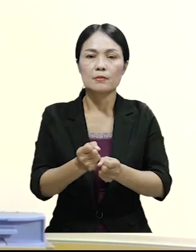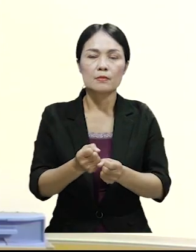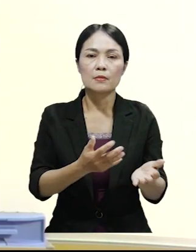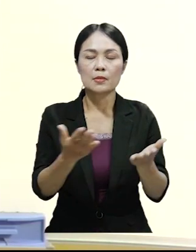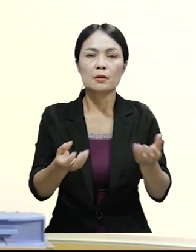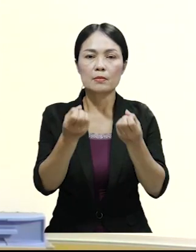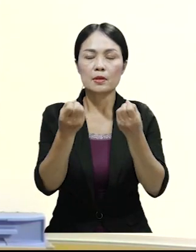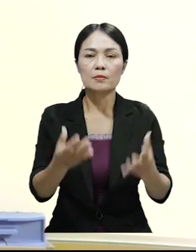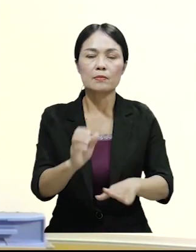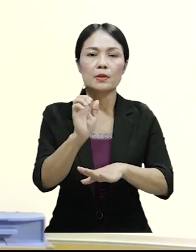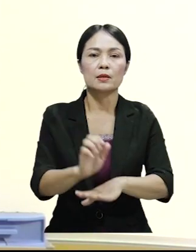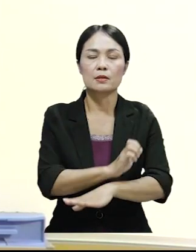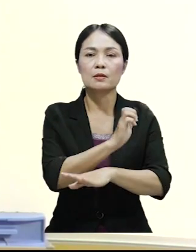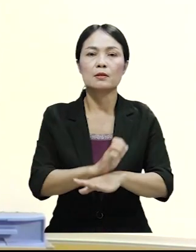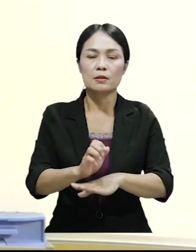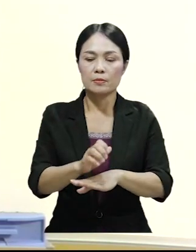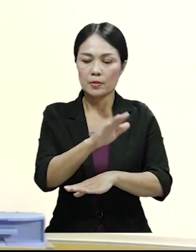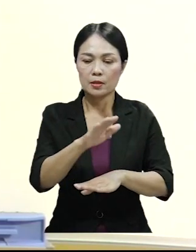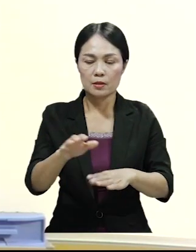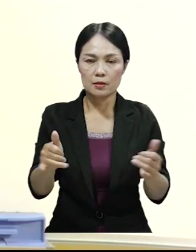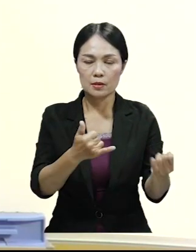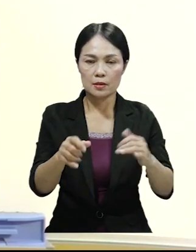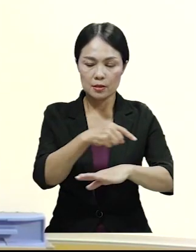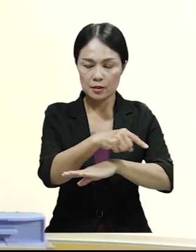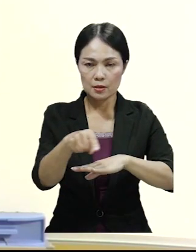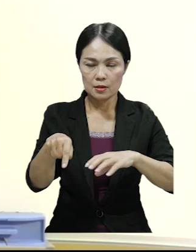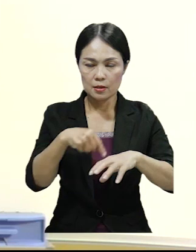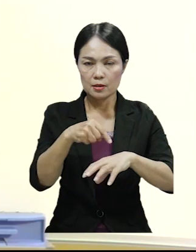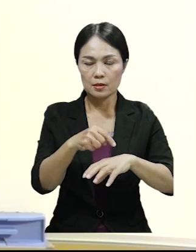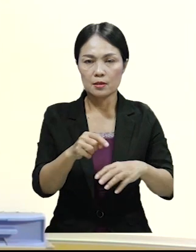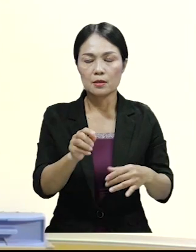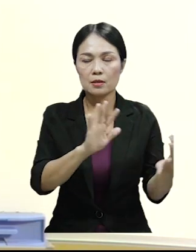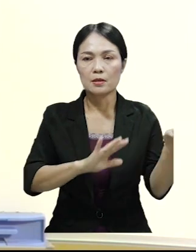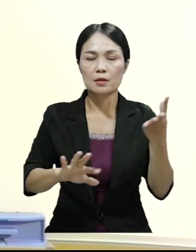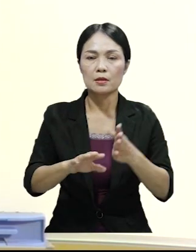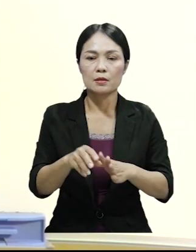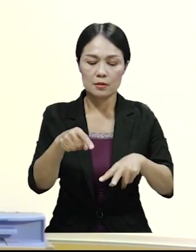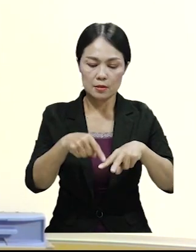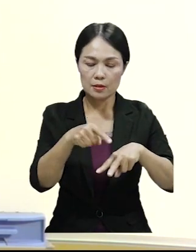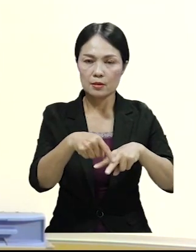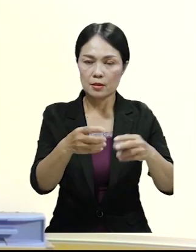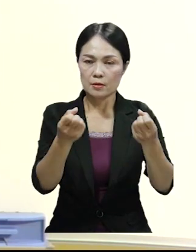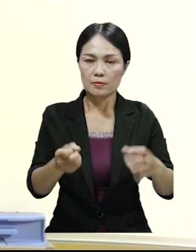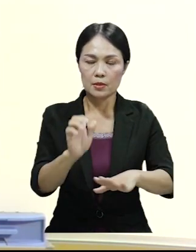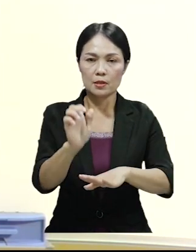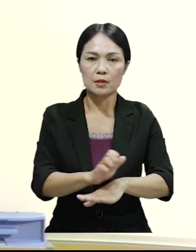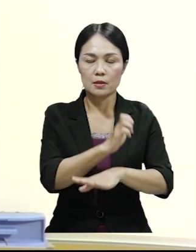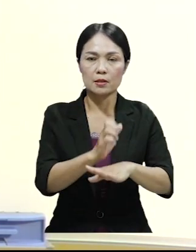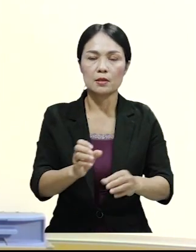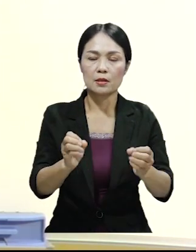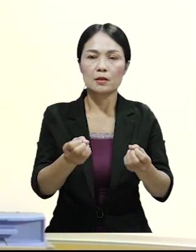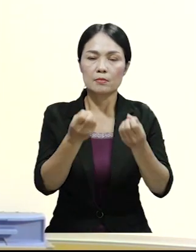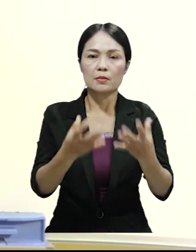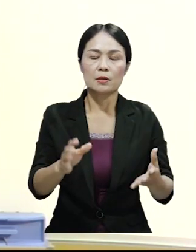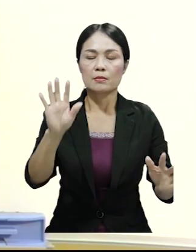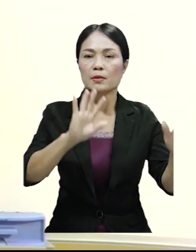ន្មានចង្វាក់កូនគិតមើលដែលកូនធ្លាប់ឃើញគេលេងរាំវង់ហើយចង្វាក់ជើងតើមានប៉ុន្មានចង្វាក់មានប៉ុន្មានកាយវិ